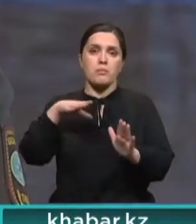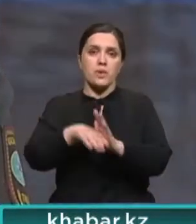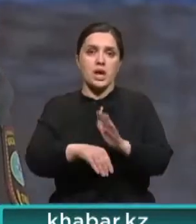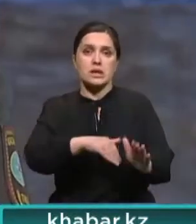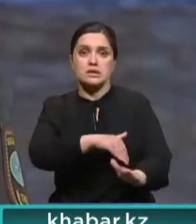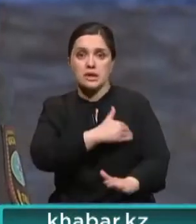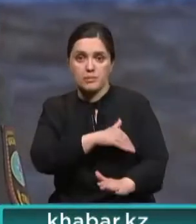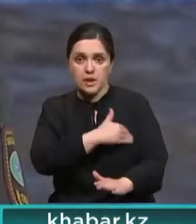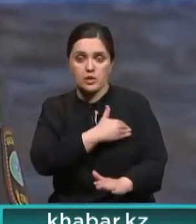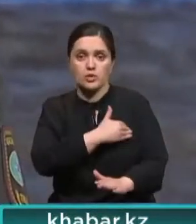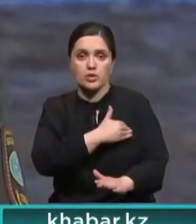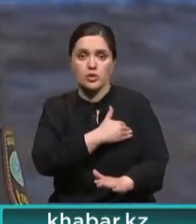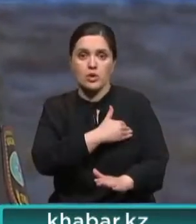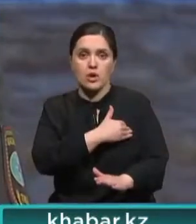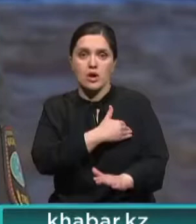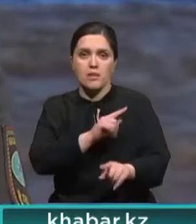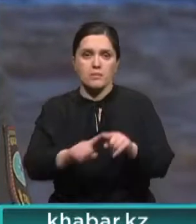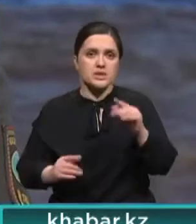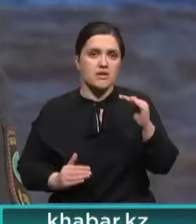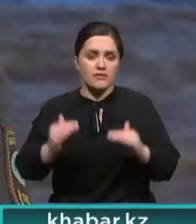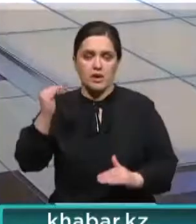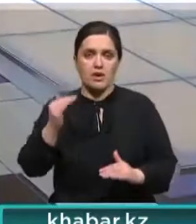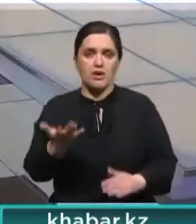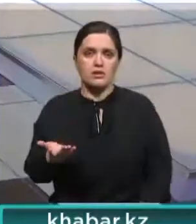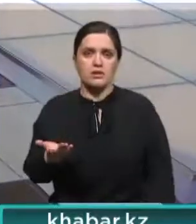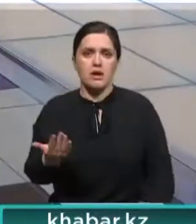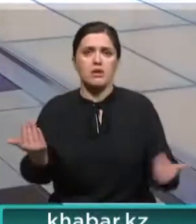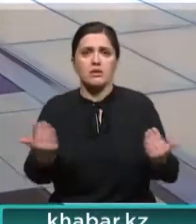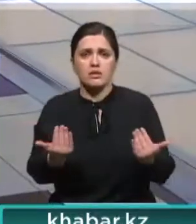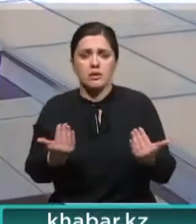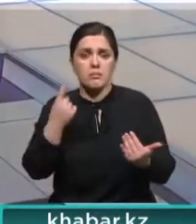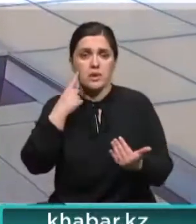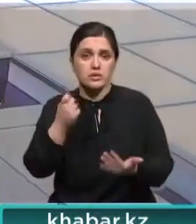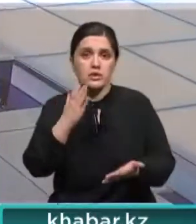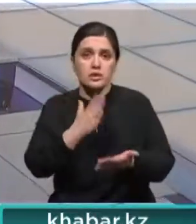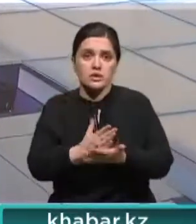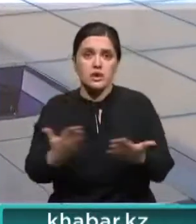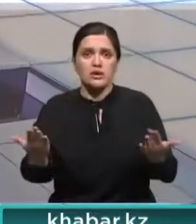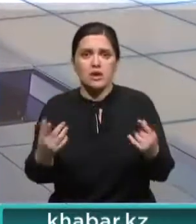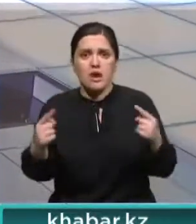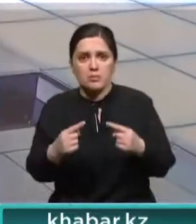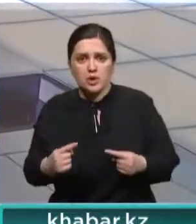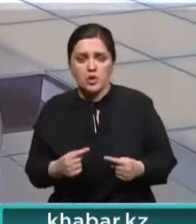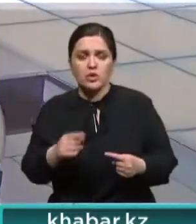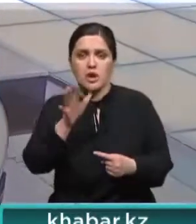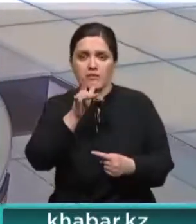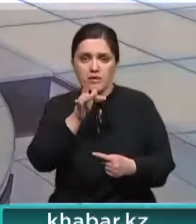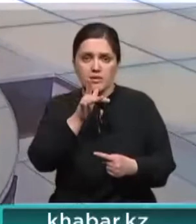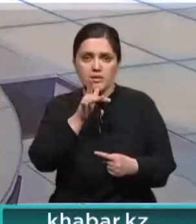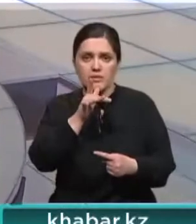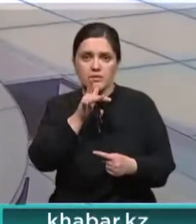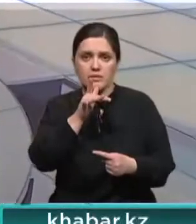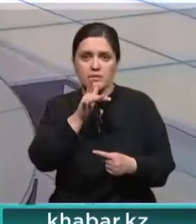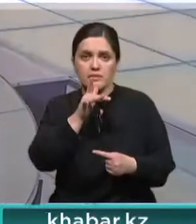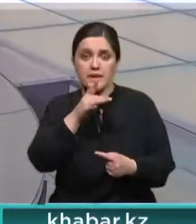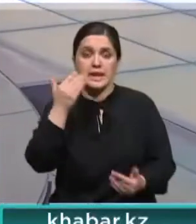температурный режим, который может резко повыситься в воздух. Ну, какие прогнозы по погоде? То есть, есть ли какие-то определенные сроки? Если